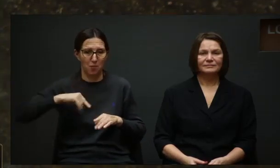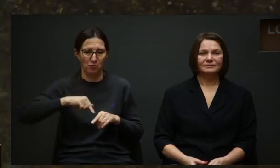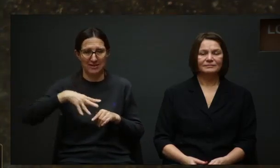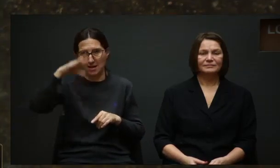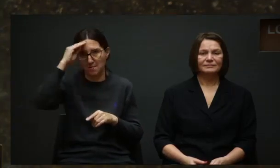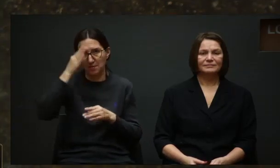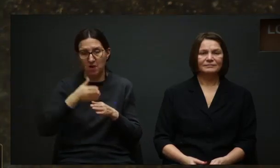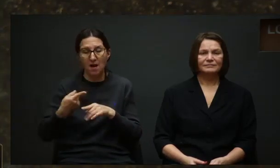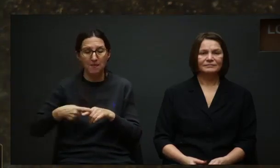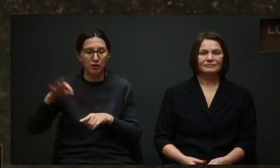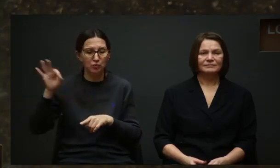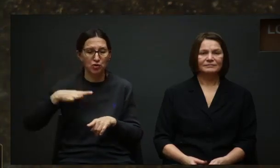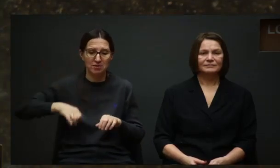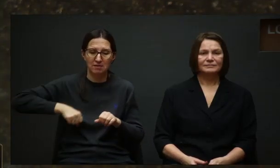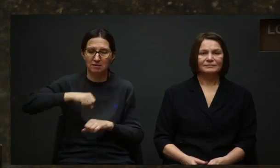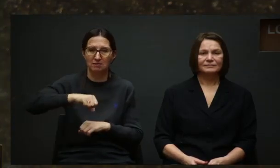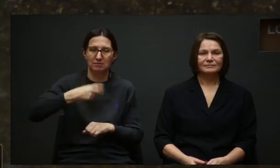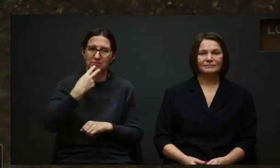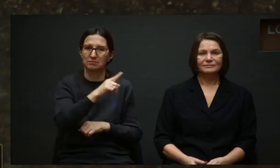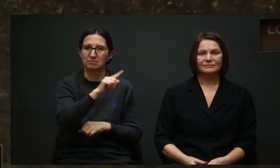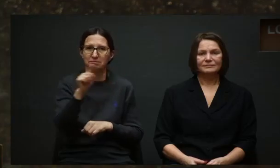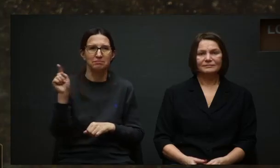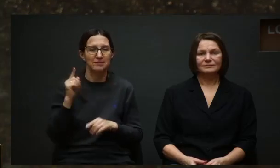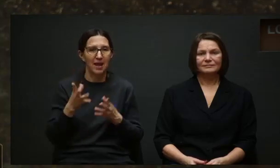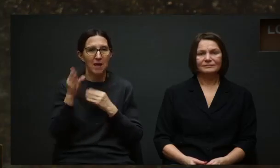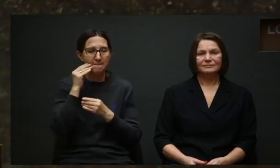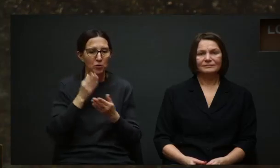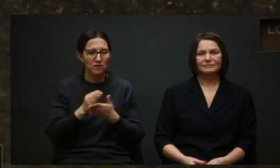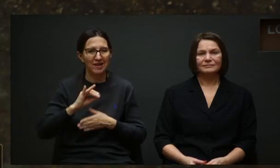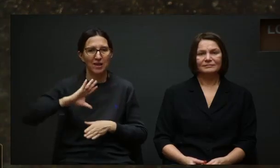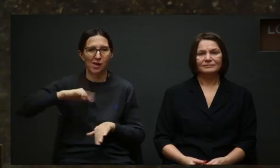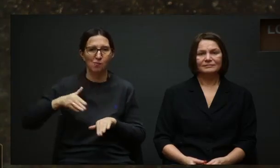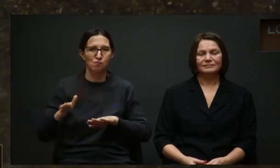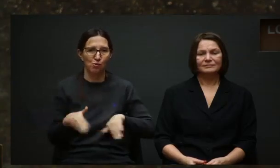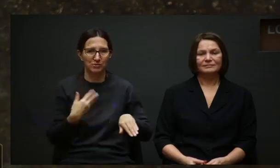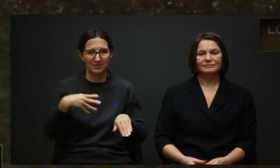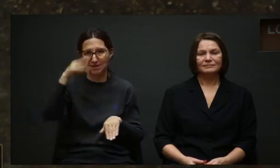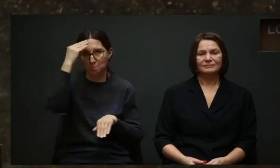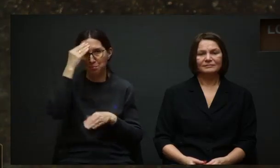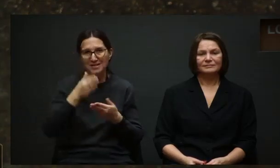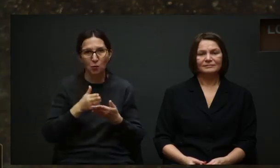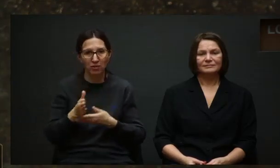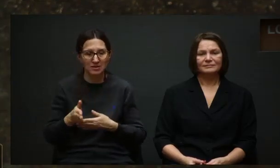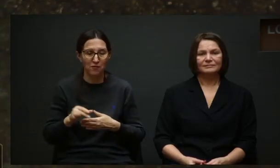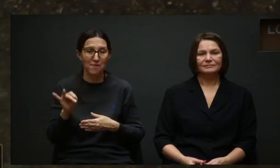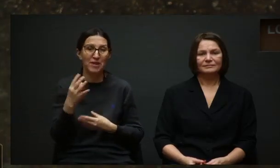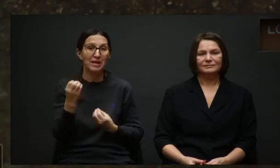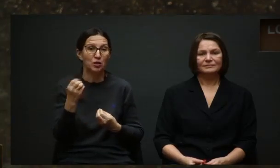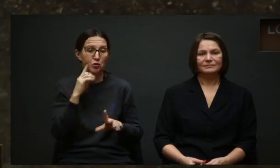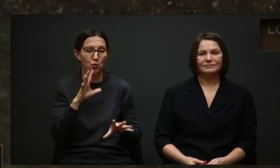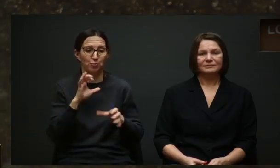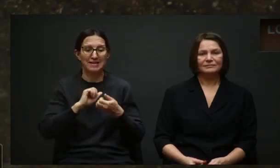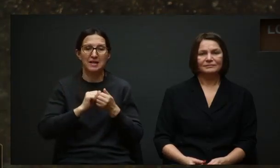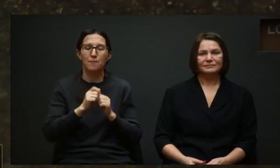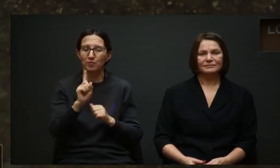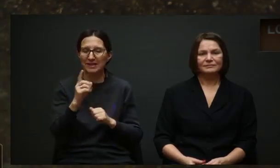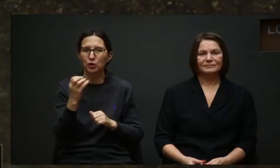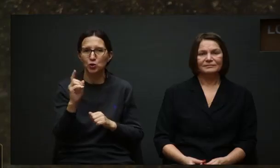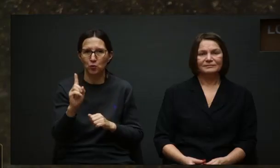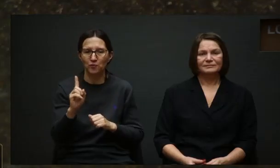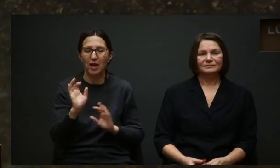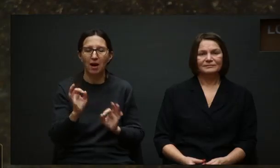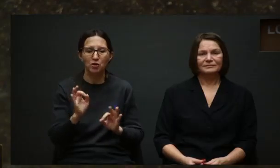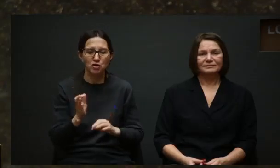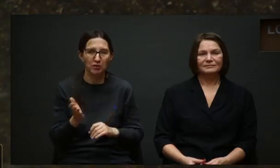почти исключительно смотреть на импрессионистов и постимпрессионистов. Еще запомнилось мне, да, и потом,